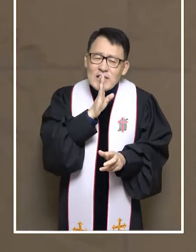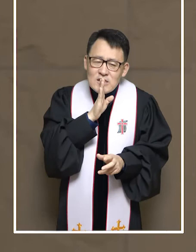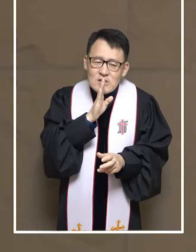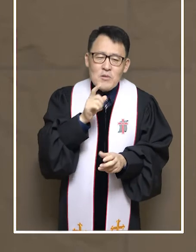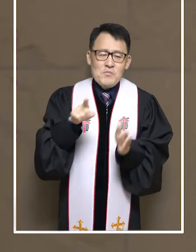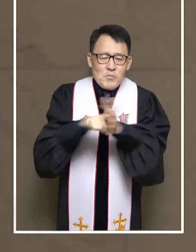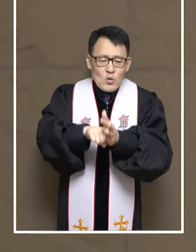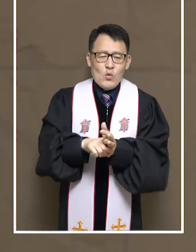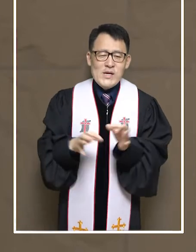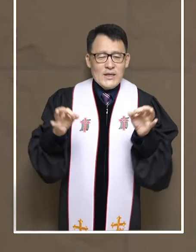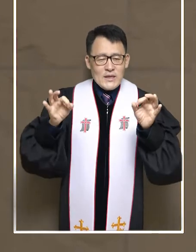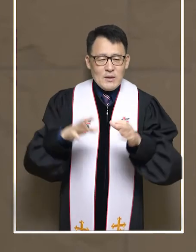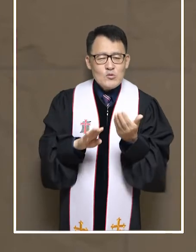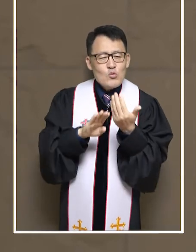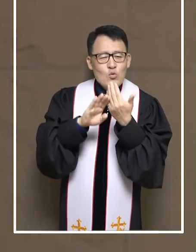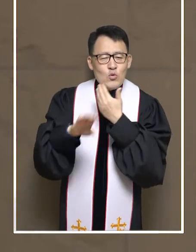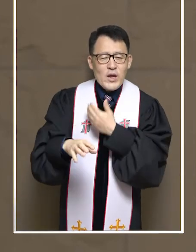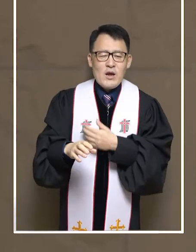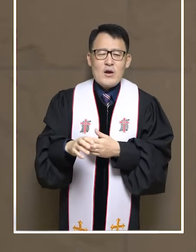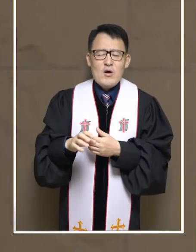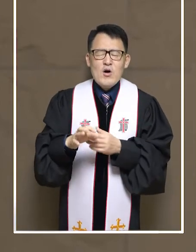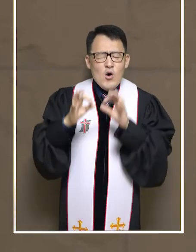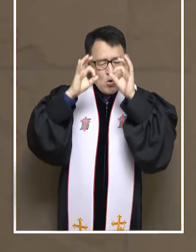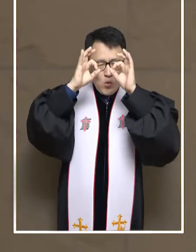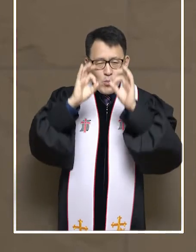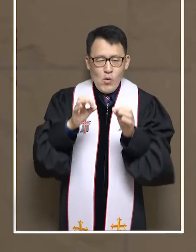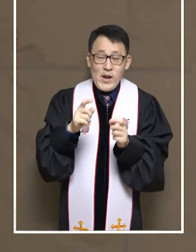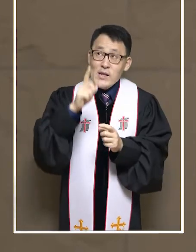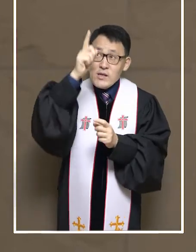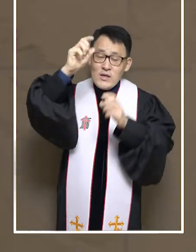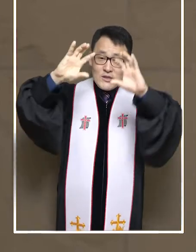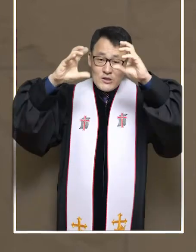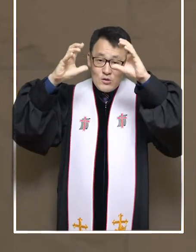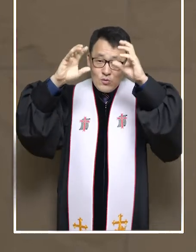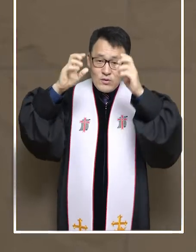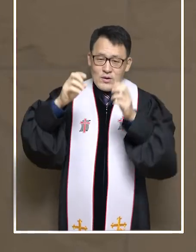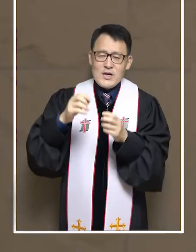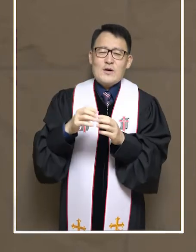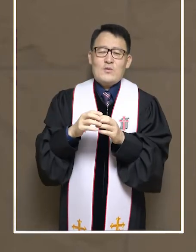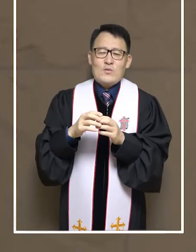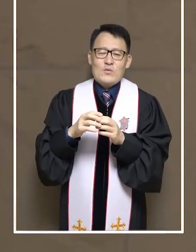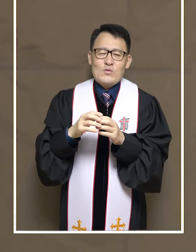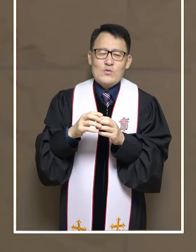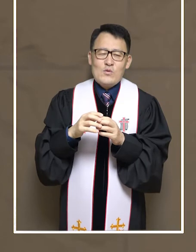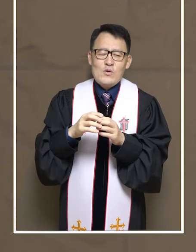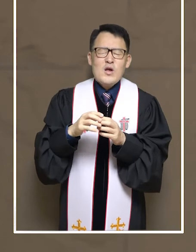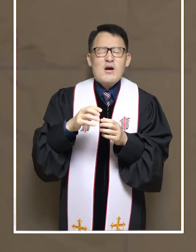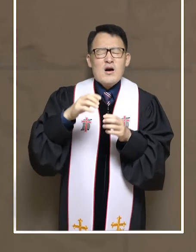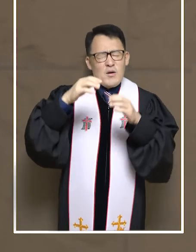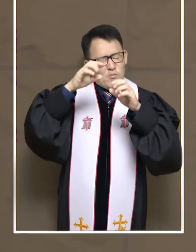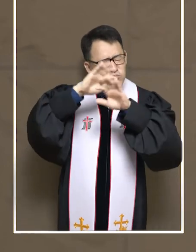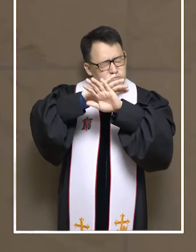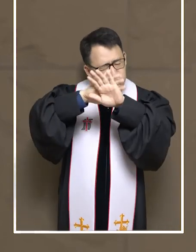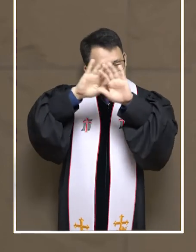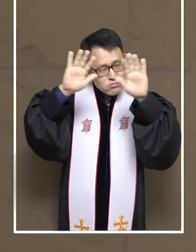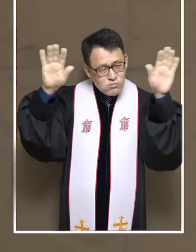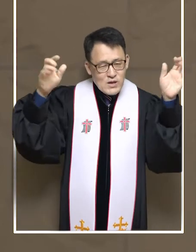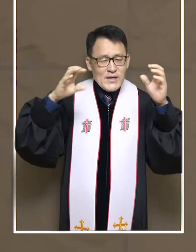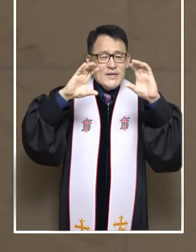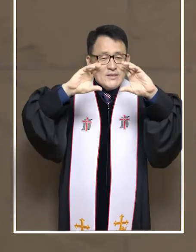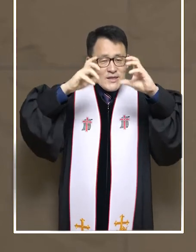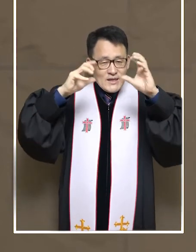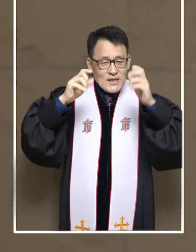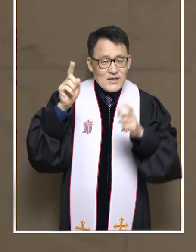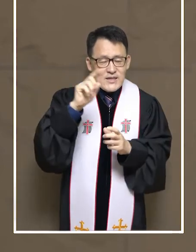것이다. 이 사실을 굳게 믿는다면 잠시 후에 부를 찬송가 가사처럼 초막이나 궁궐이나